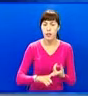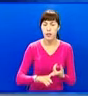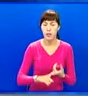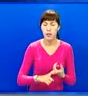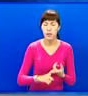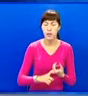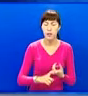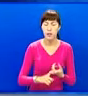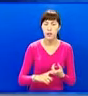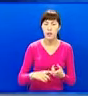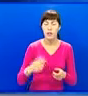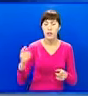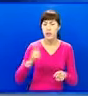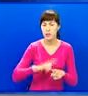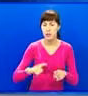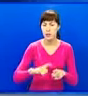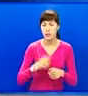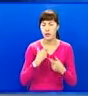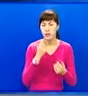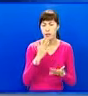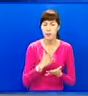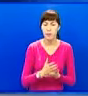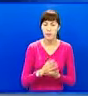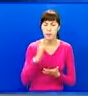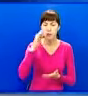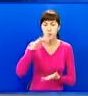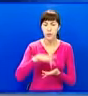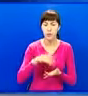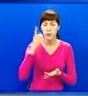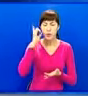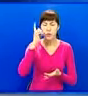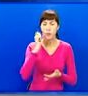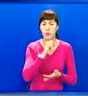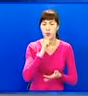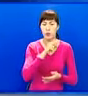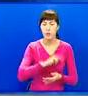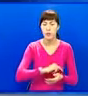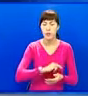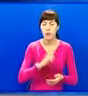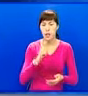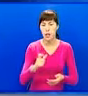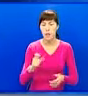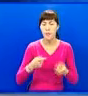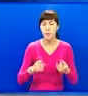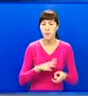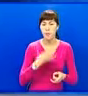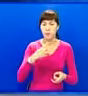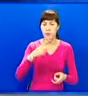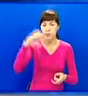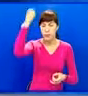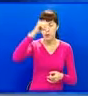оқиғалардың дені ізі суымай әшкереленіп жатыр. Шымкентте ұялы телефон ұрлығымен айналысқан азамат ұсталды. 42